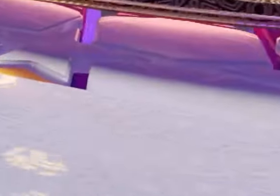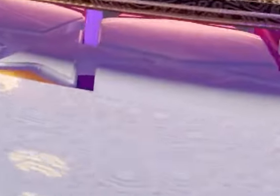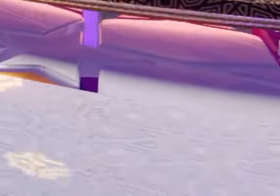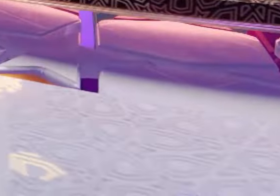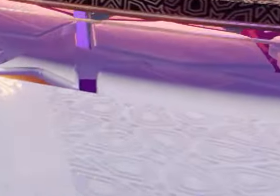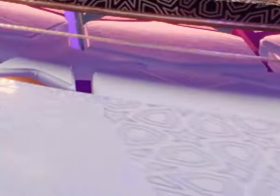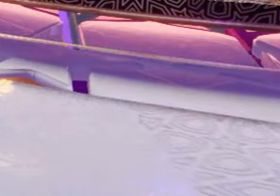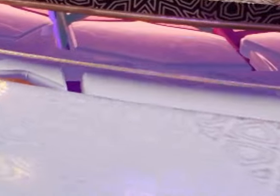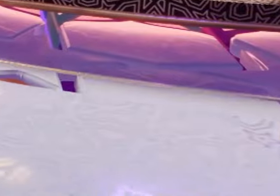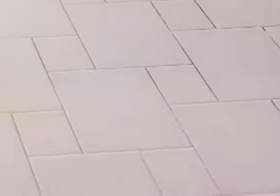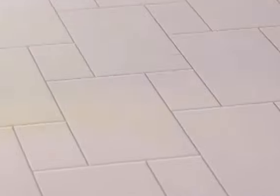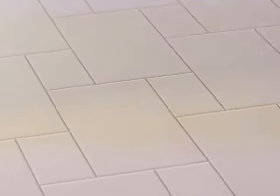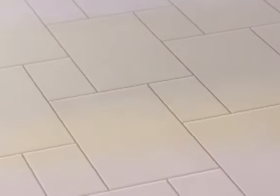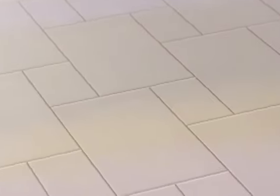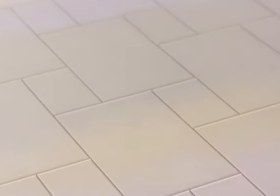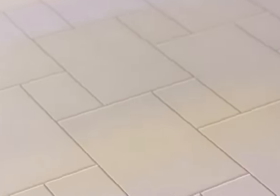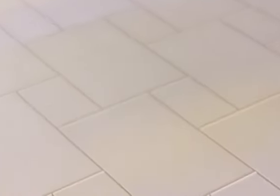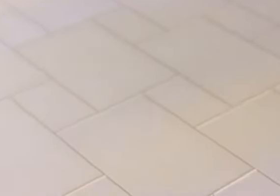واجعله لنا